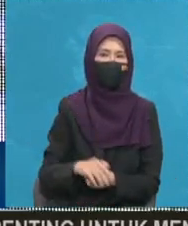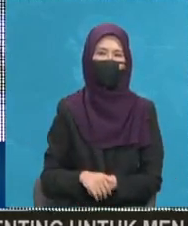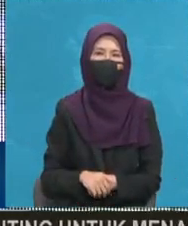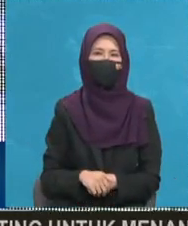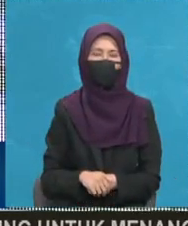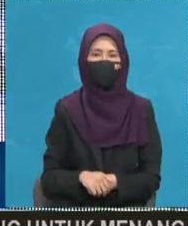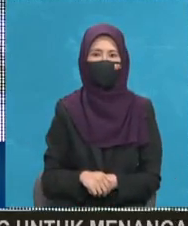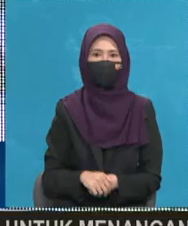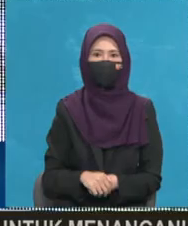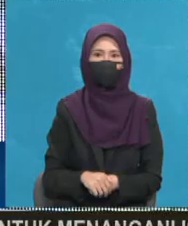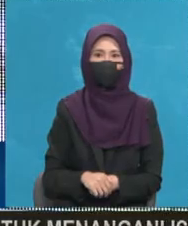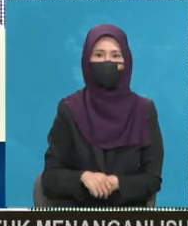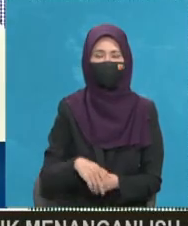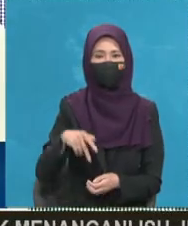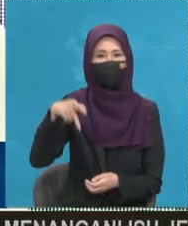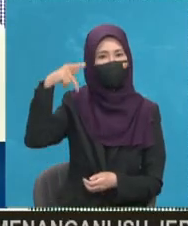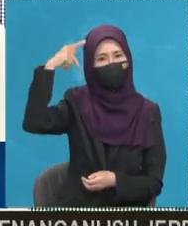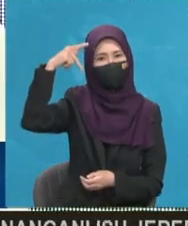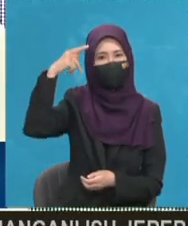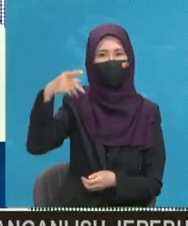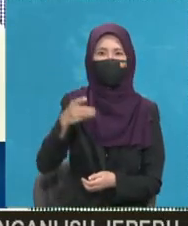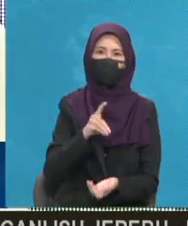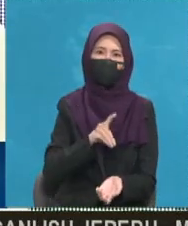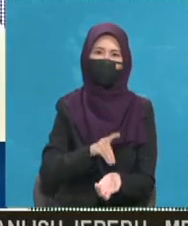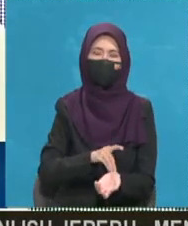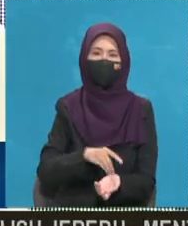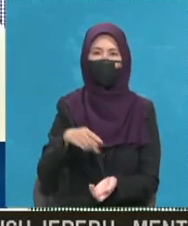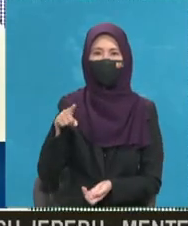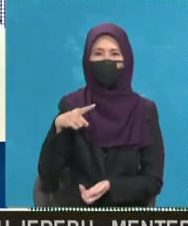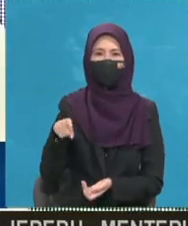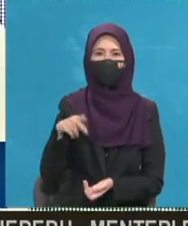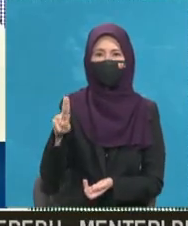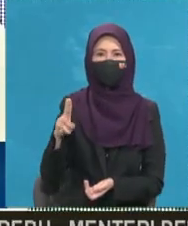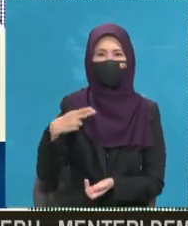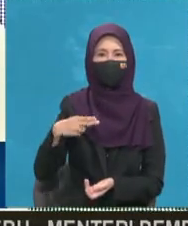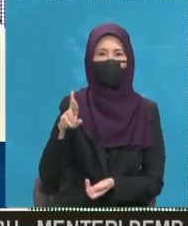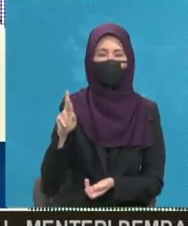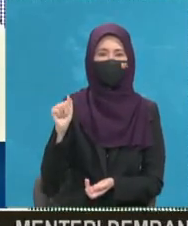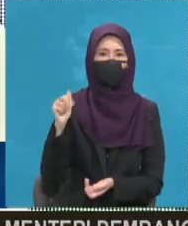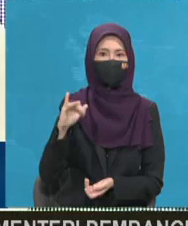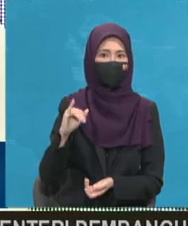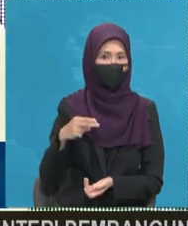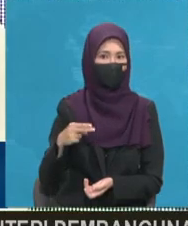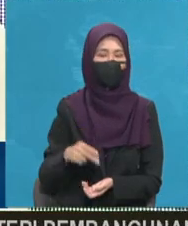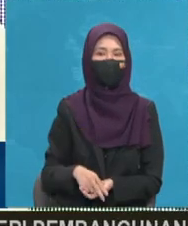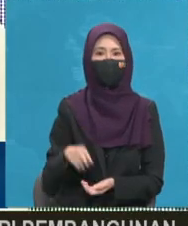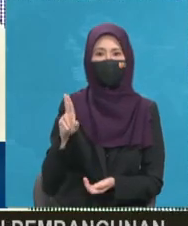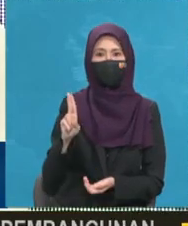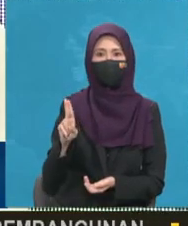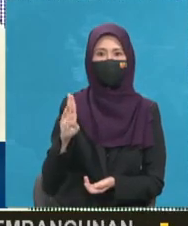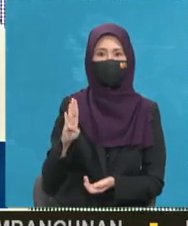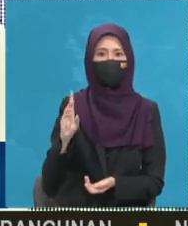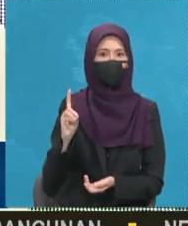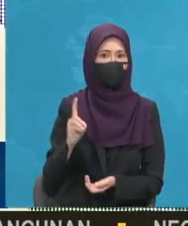sementara itu Profesor Doktor dongho Zahrah binti Haji Sulaiman Naswa Universiti teknologi Brunei dalam